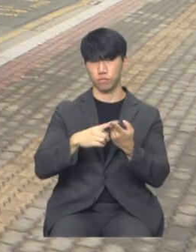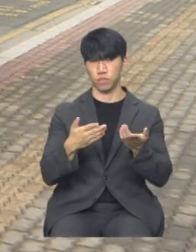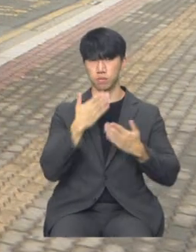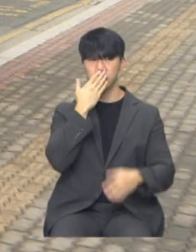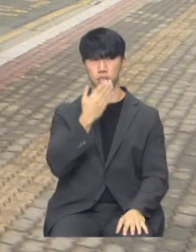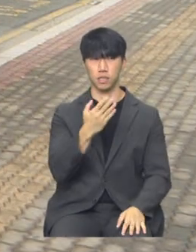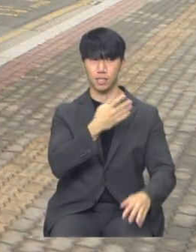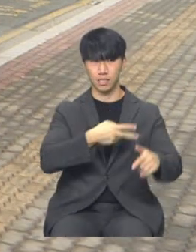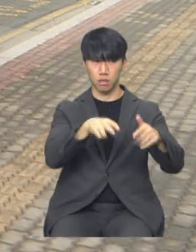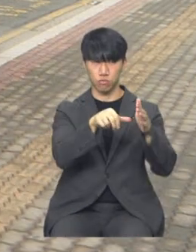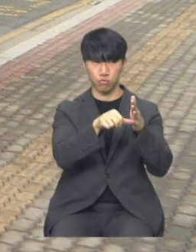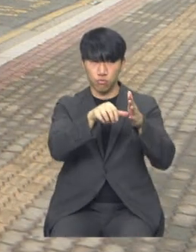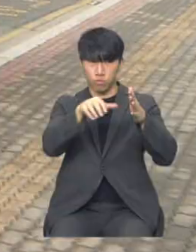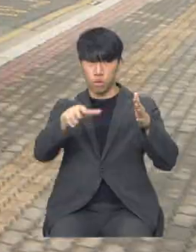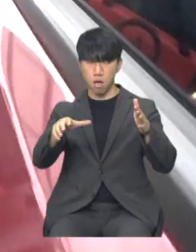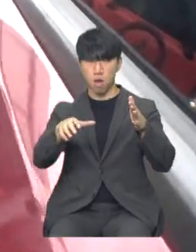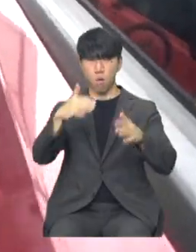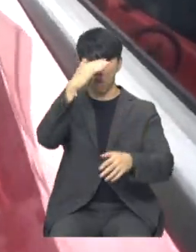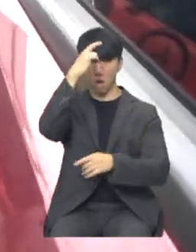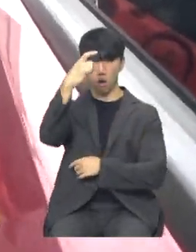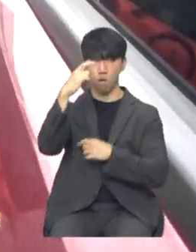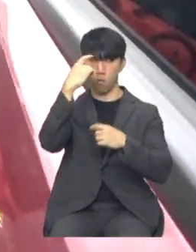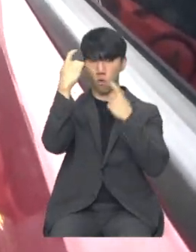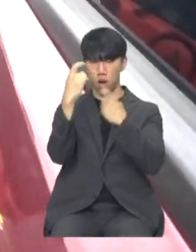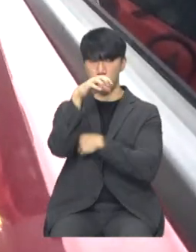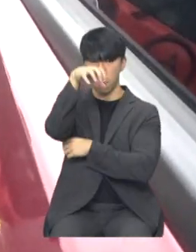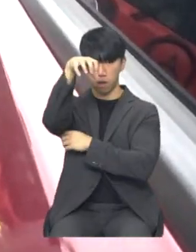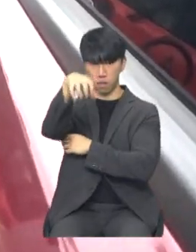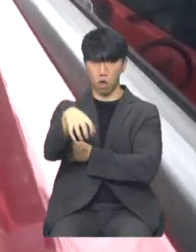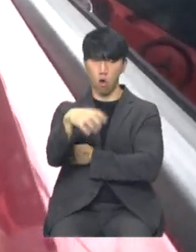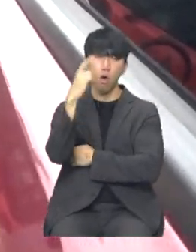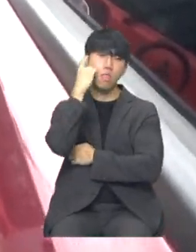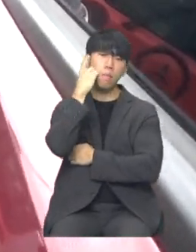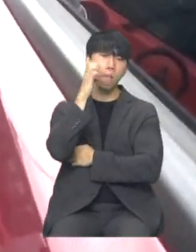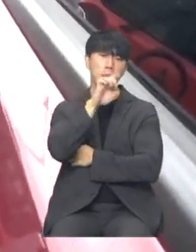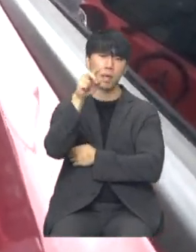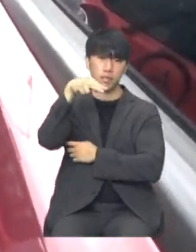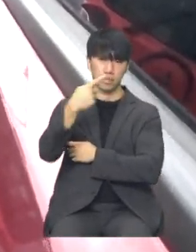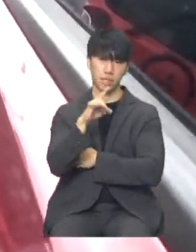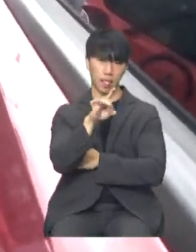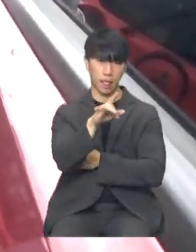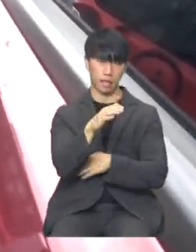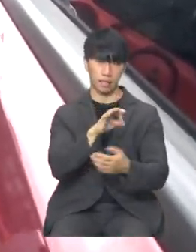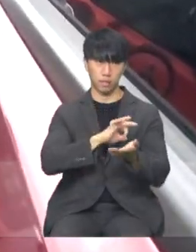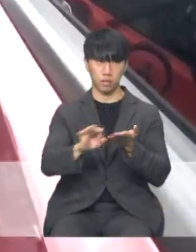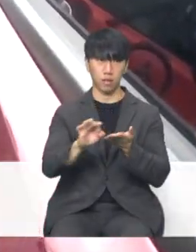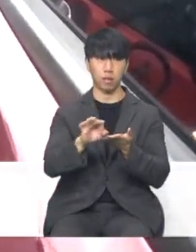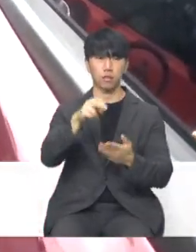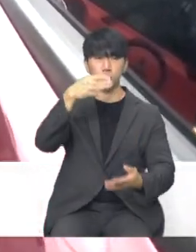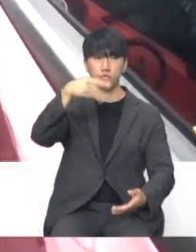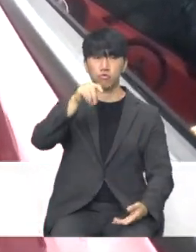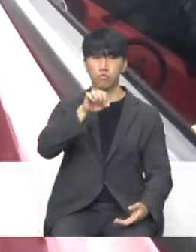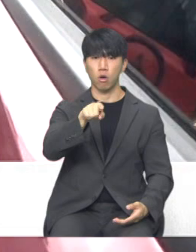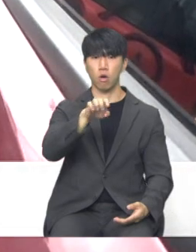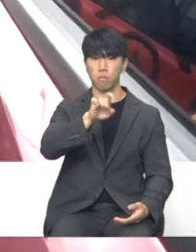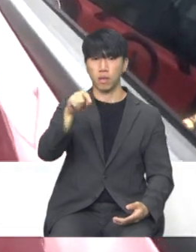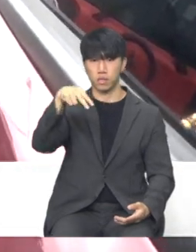인천의 유명한 유료 관광지를 모바일 패스 하나로 이용할 수 있도록 한 인천 투어 패스도